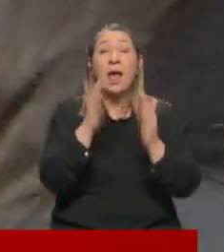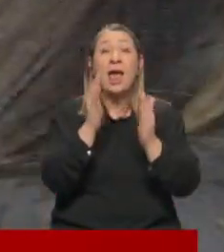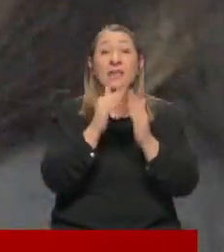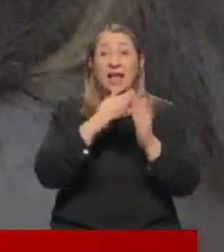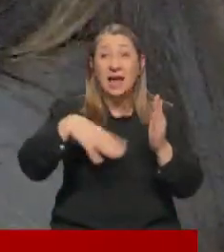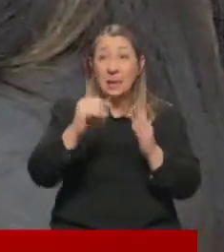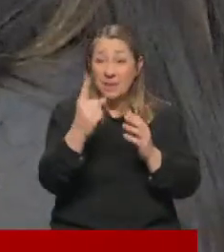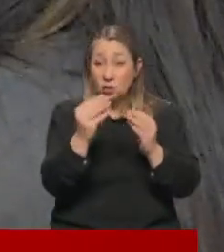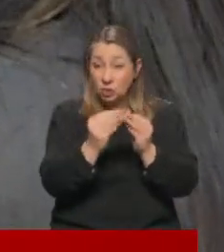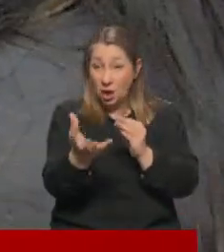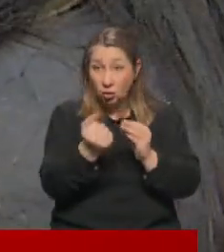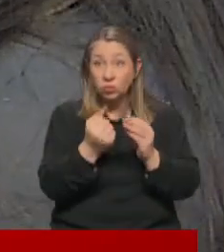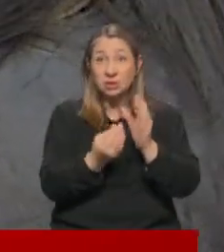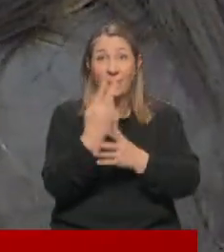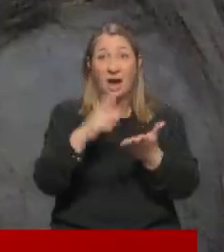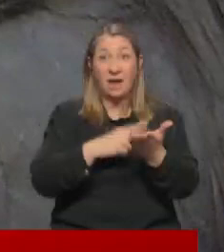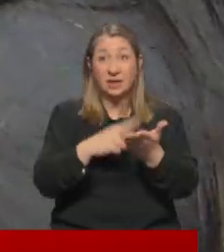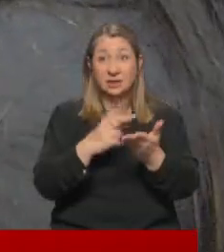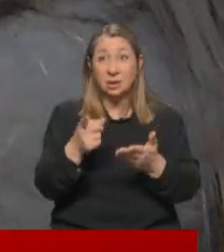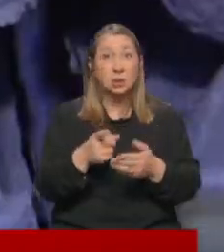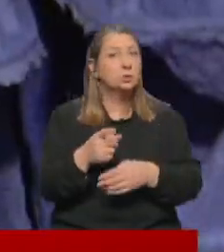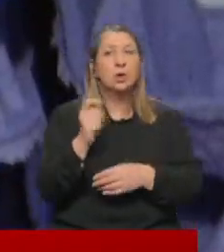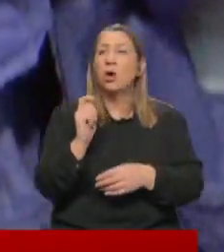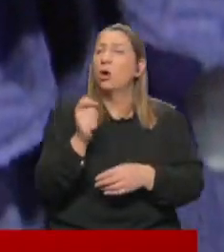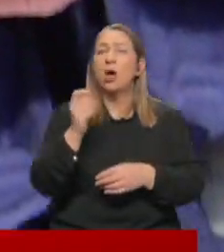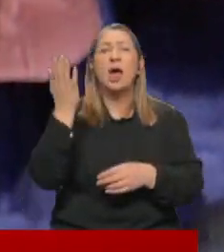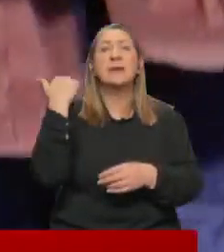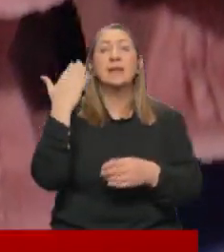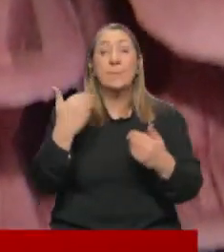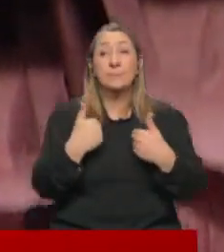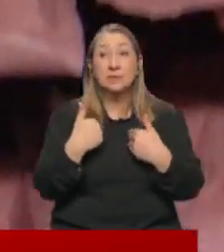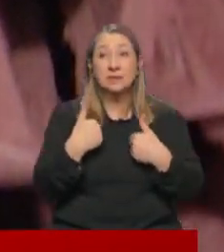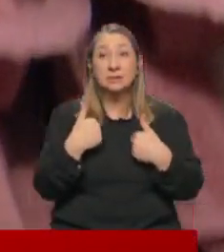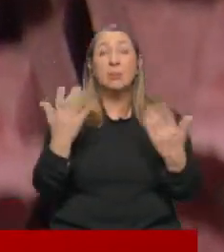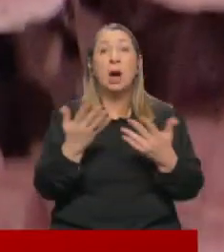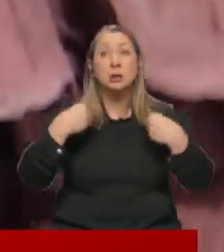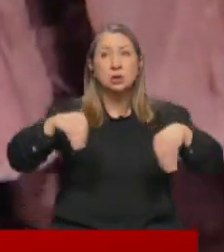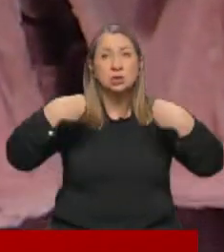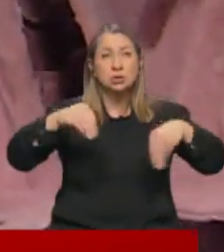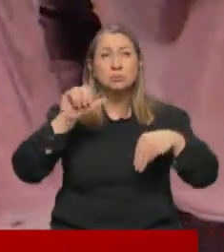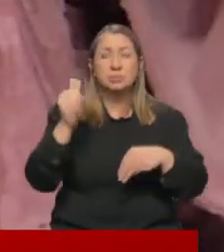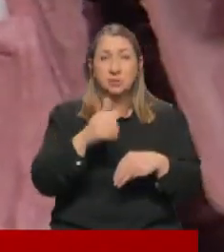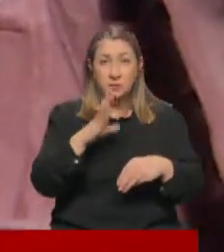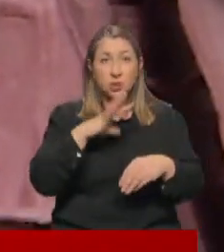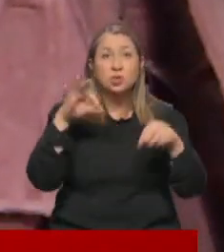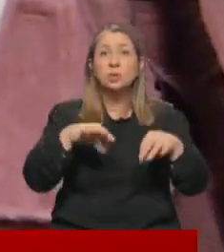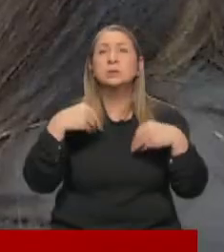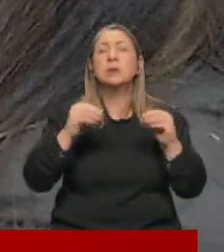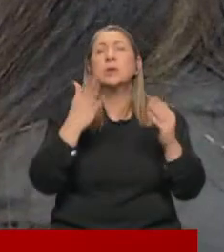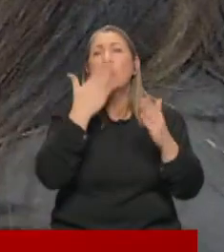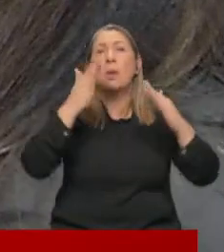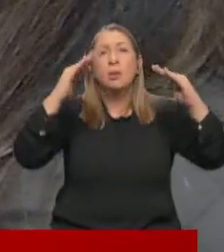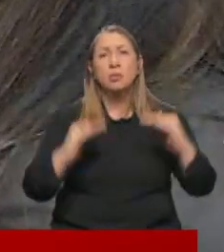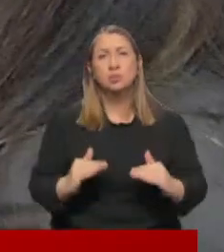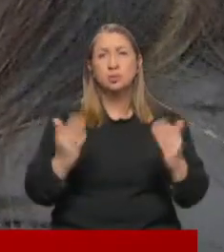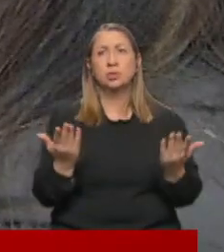herkes için bir yumurta alıyor mu sabah kahvaltısına? Zor. Eskiden biz yani bayağı bir satışımız vardı. Şu anda satışlarımız yarı